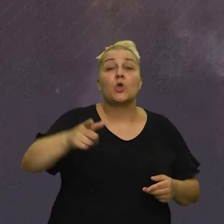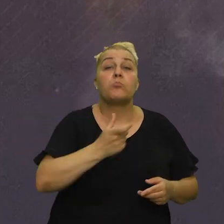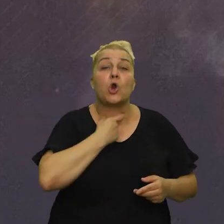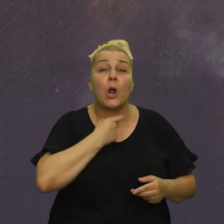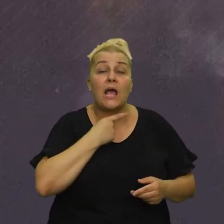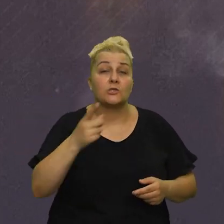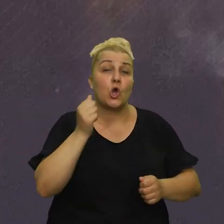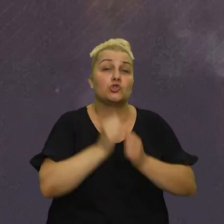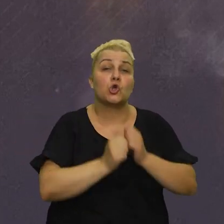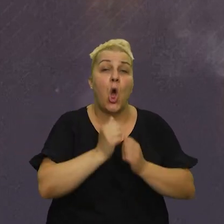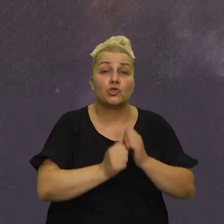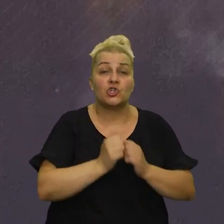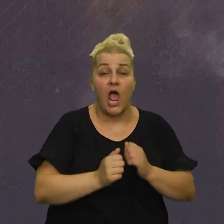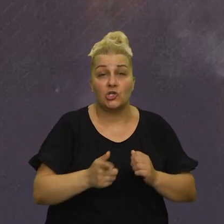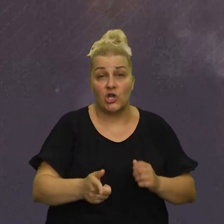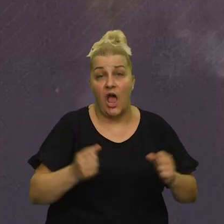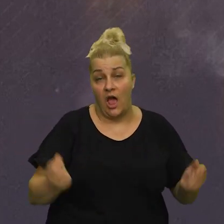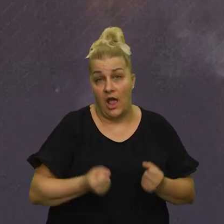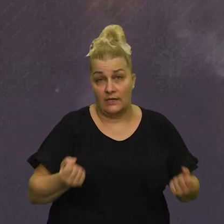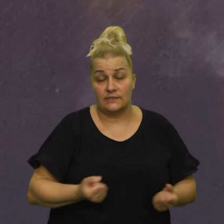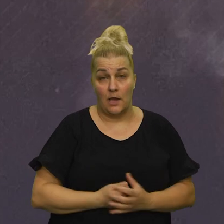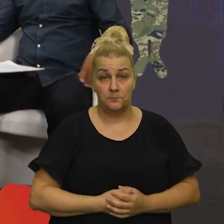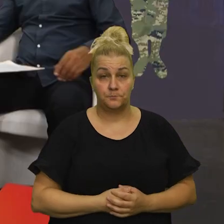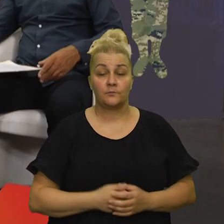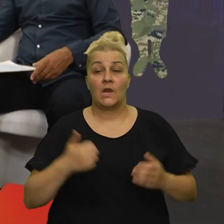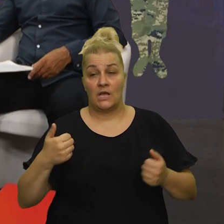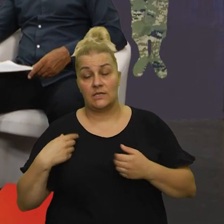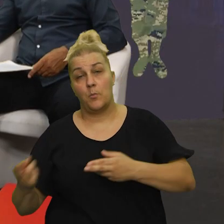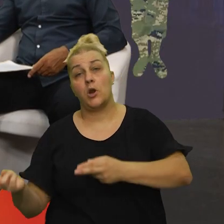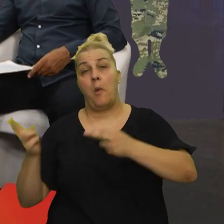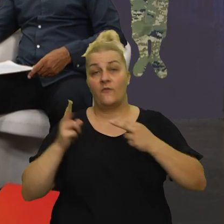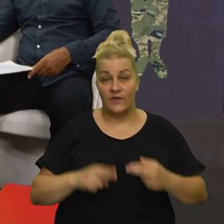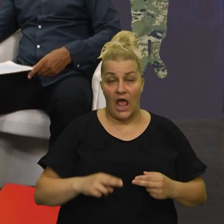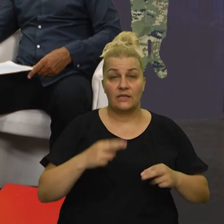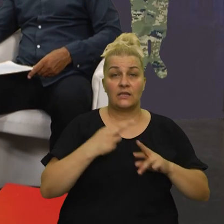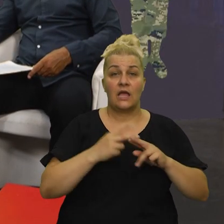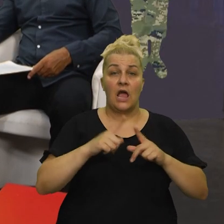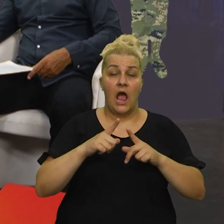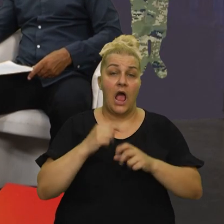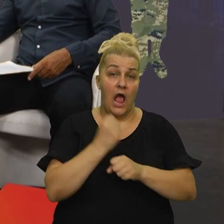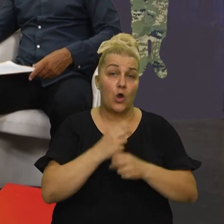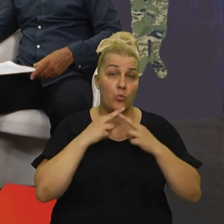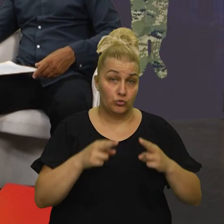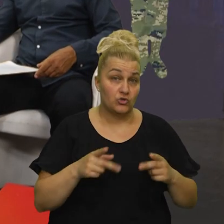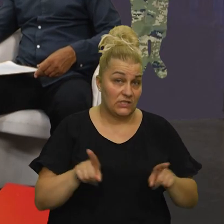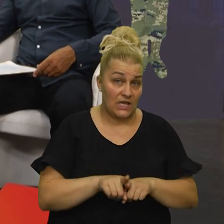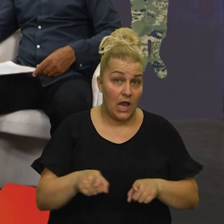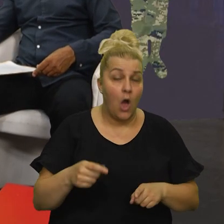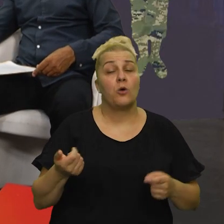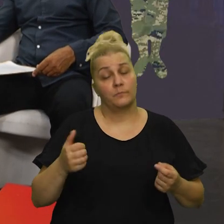proglasili da je to zločinačka sama ta. Da, vraćamo se opet na one haške optužnice, na genocid. Upravo to,